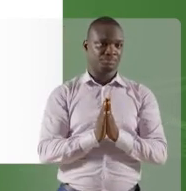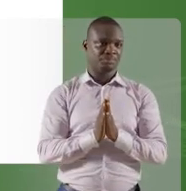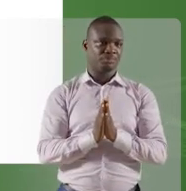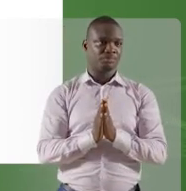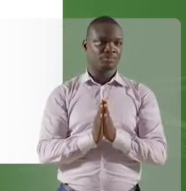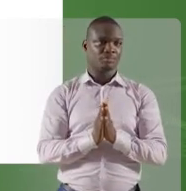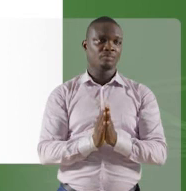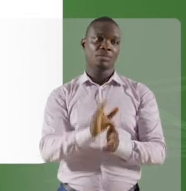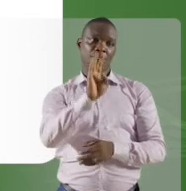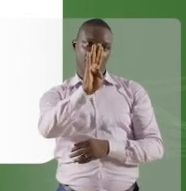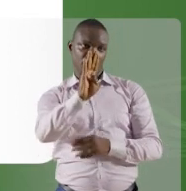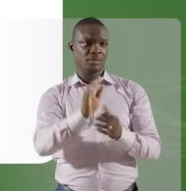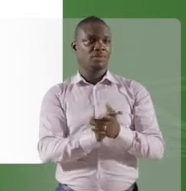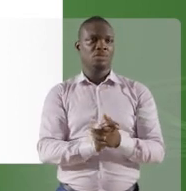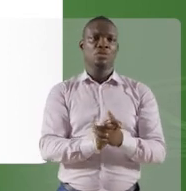B.